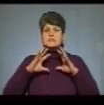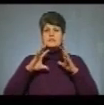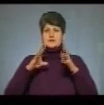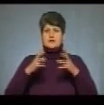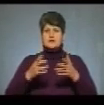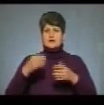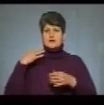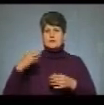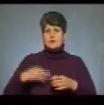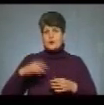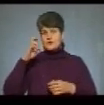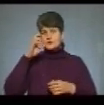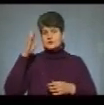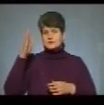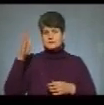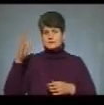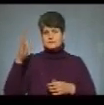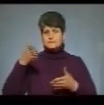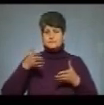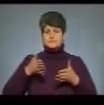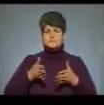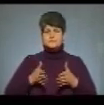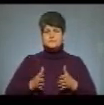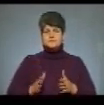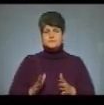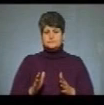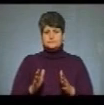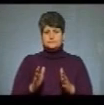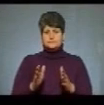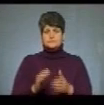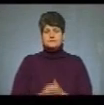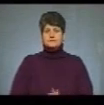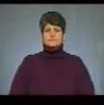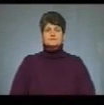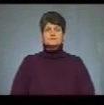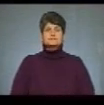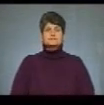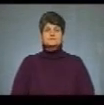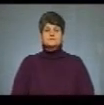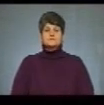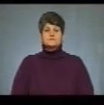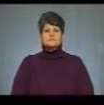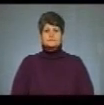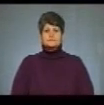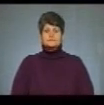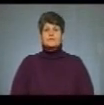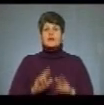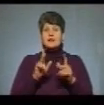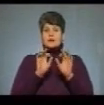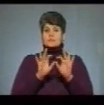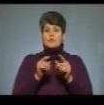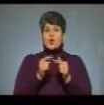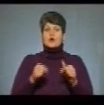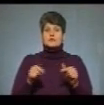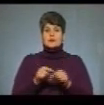земля, ціна, народ. Тарас Бурак, Юрій Багрій, новини. Як розповів